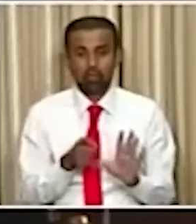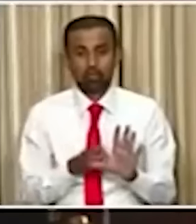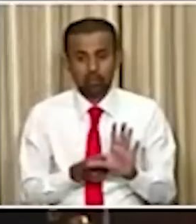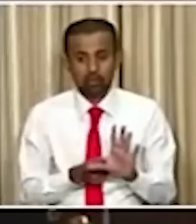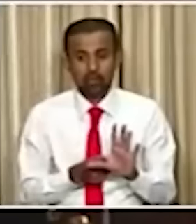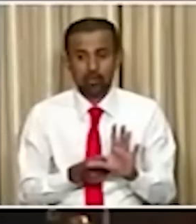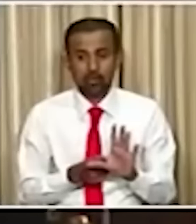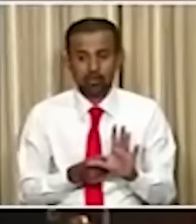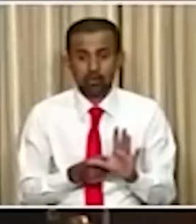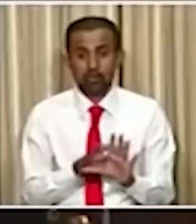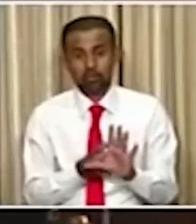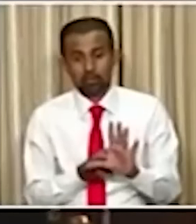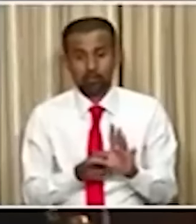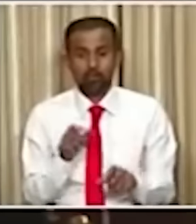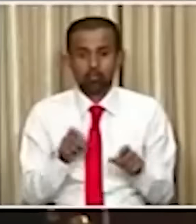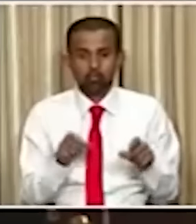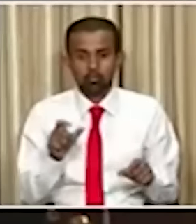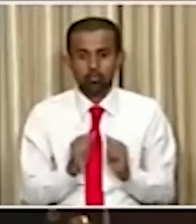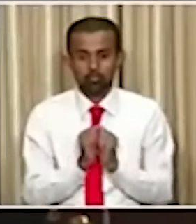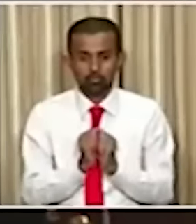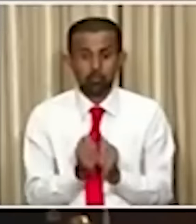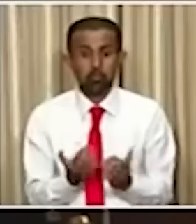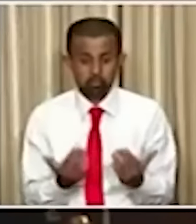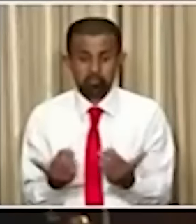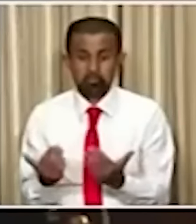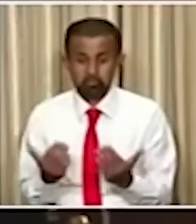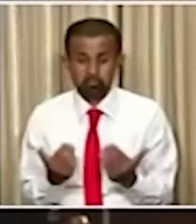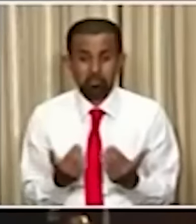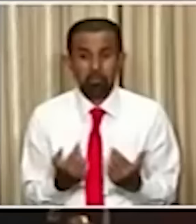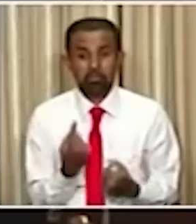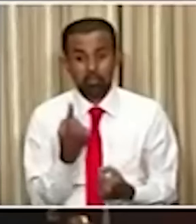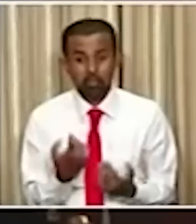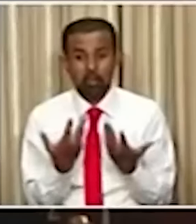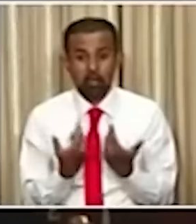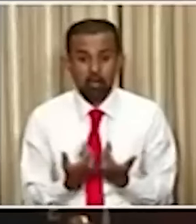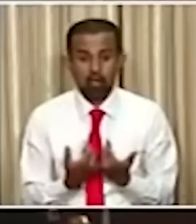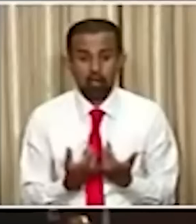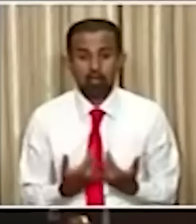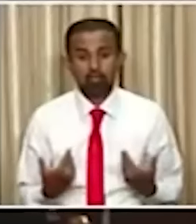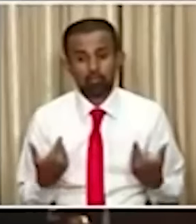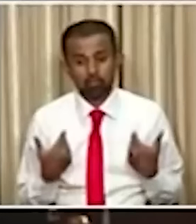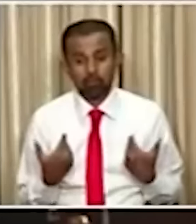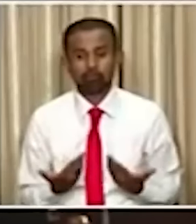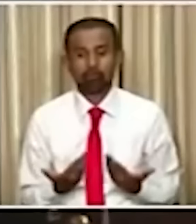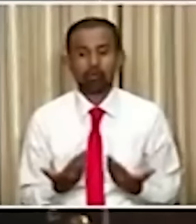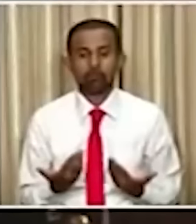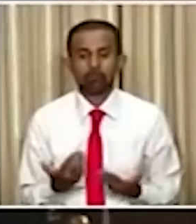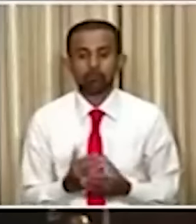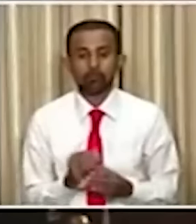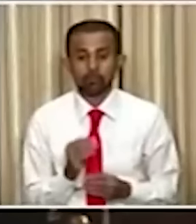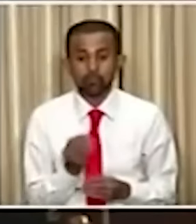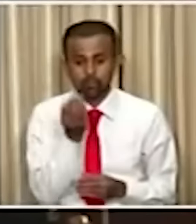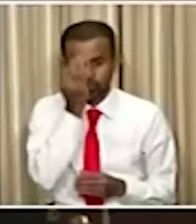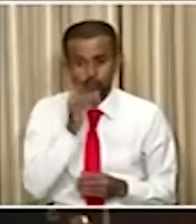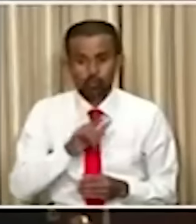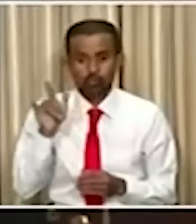මහජනයා තරුණ ජනයා රැකියා ඉල්ලමින් දහස් ගණනින් අද ලත වෙනවා රැකියාවක් ඉල්ලමින්. නමුත් ඊශ්‍රායල් රැකියා